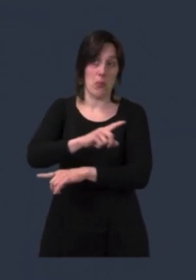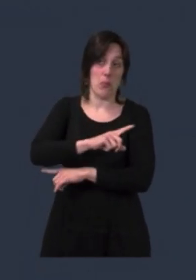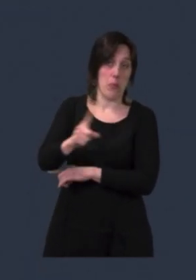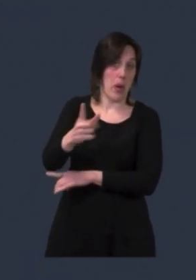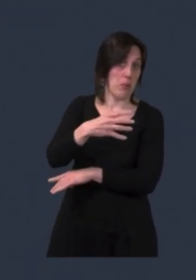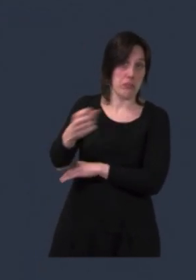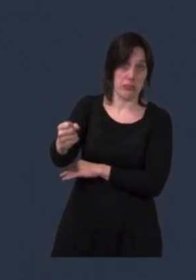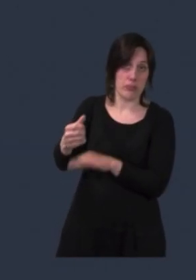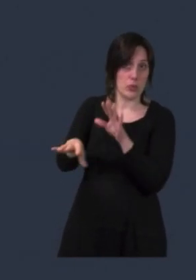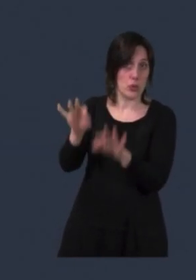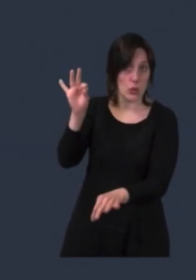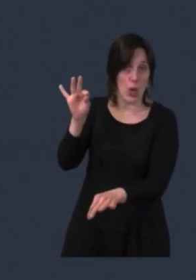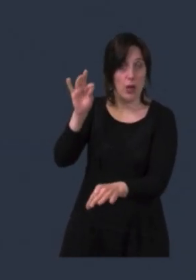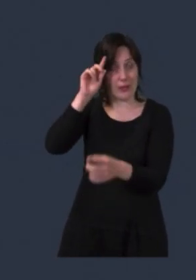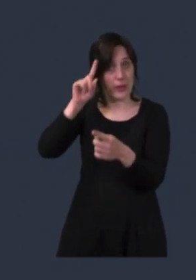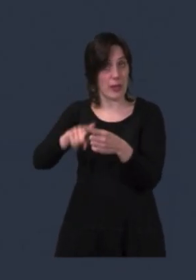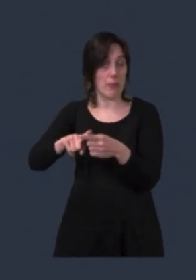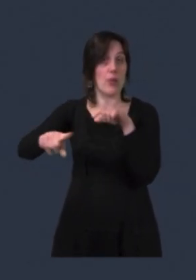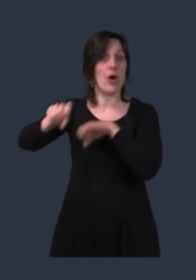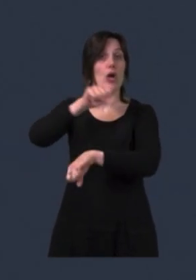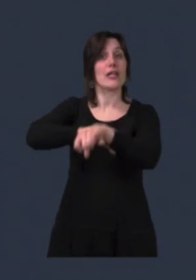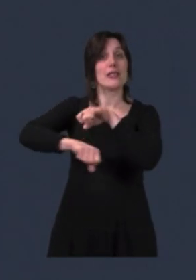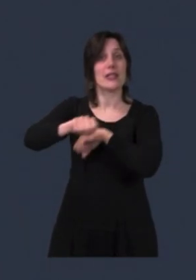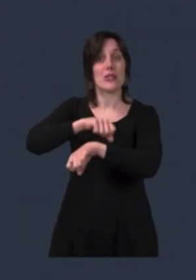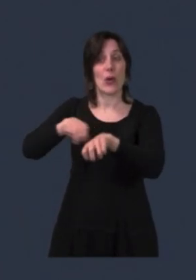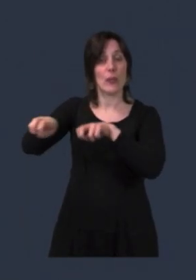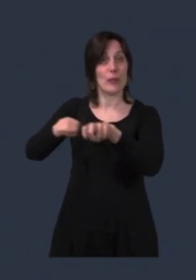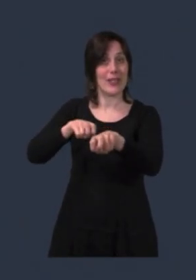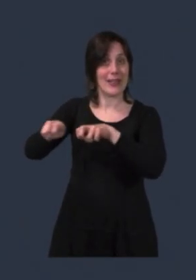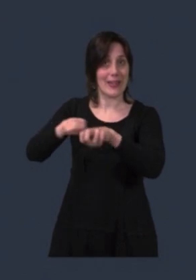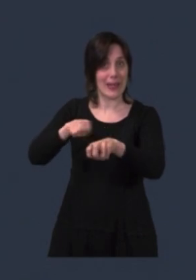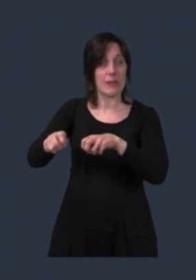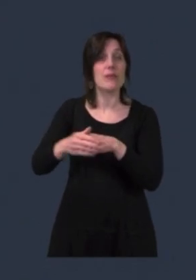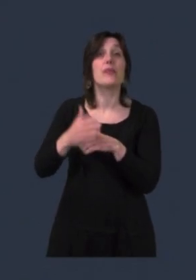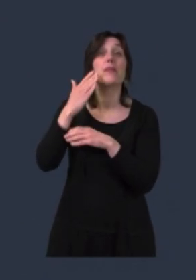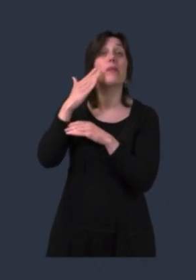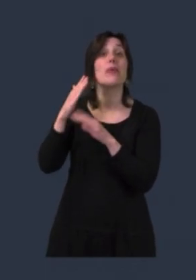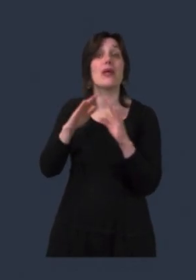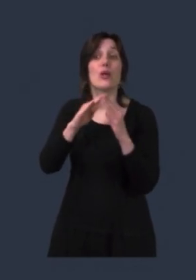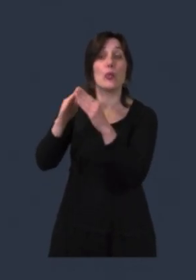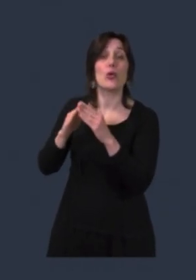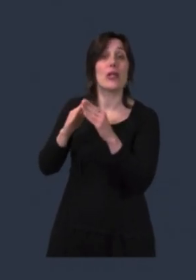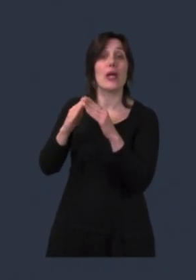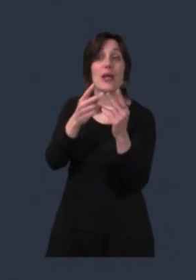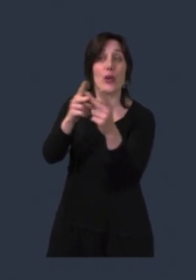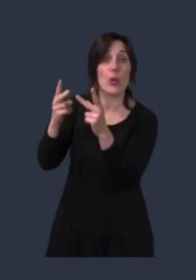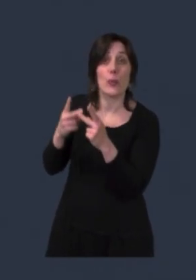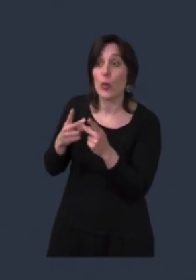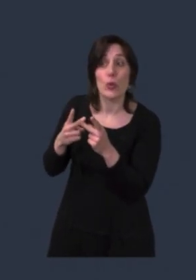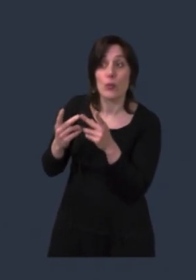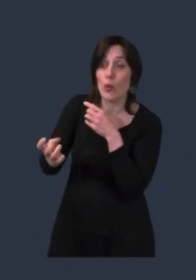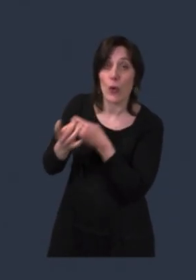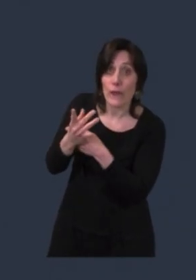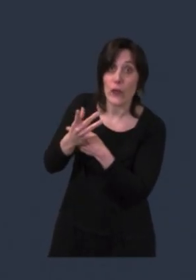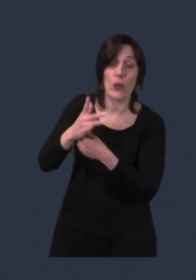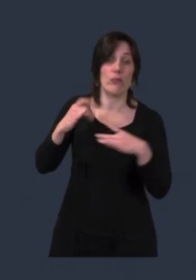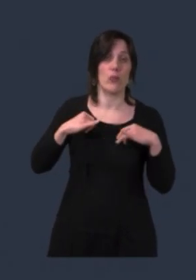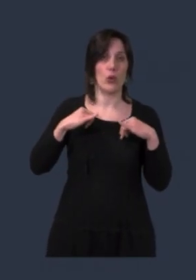en matière d'organisation de la mobilité sur leur territoire. En cas de refus d'une communauté de communes, la région sera de fait compétente sur ce